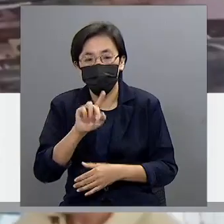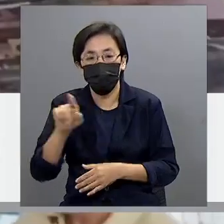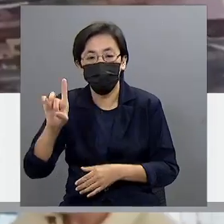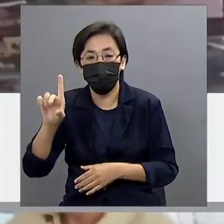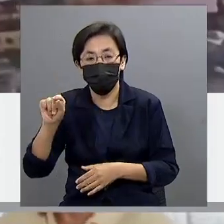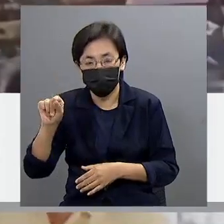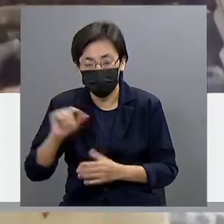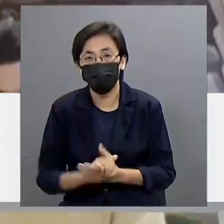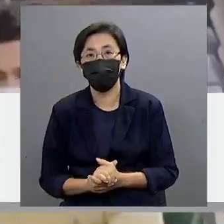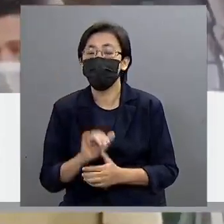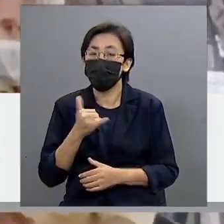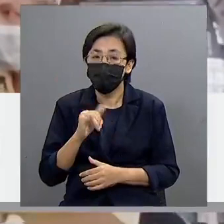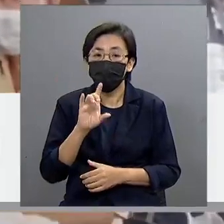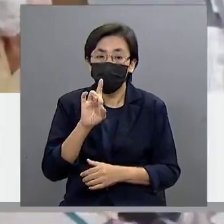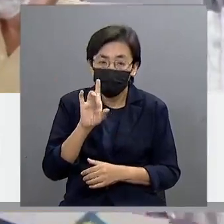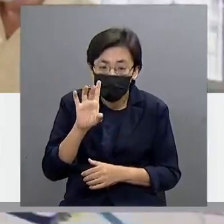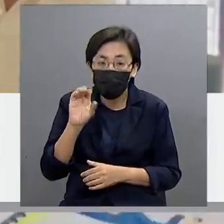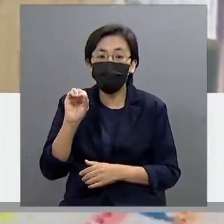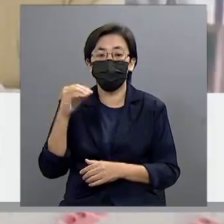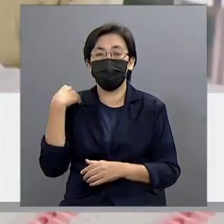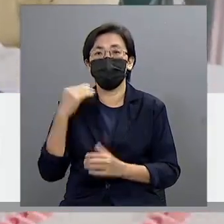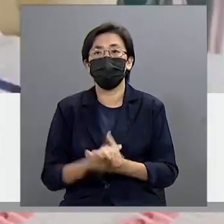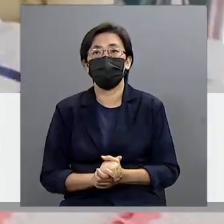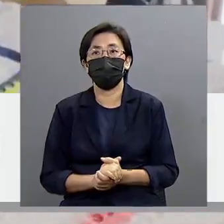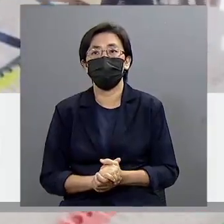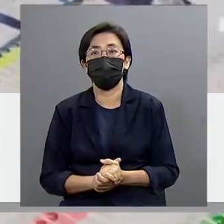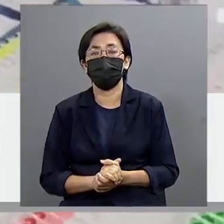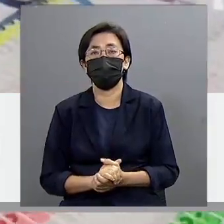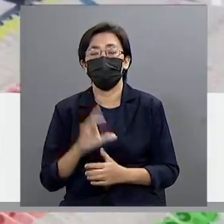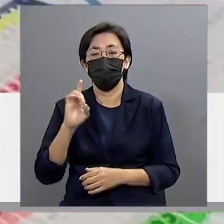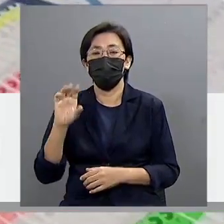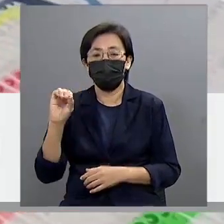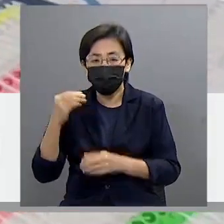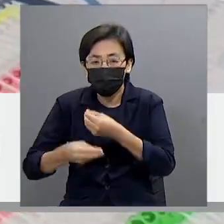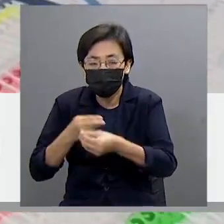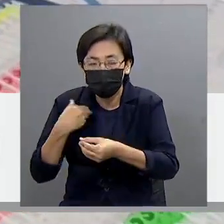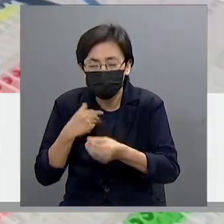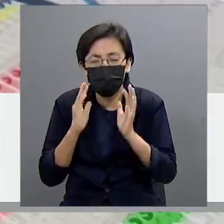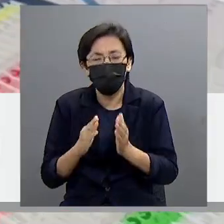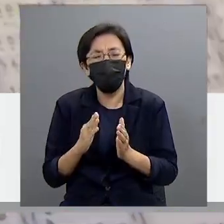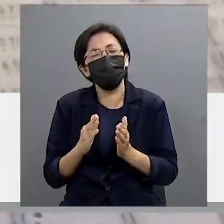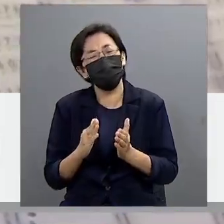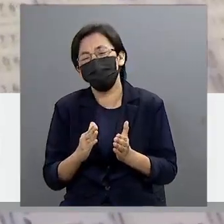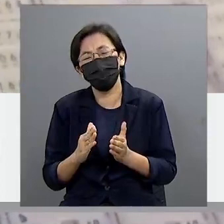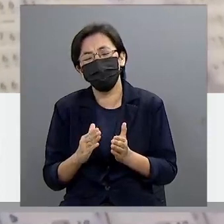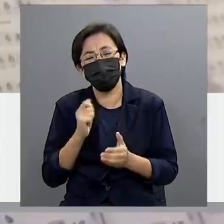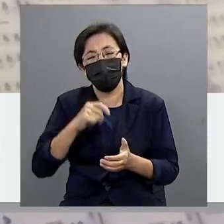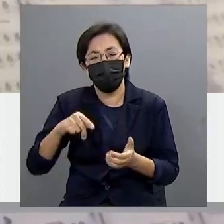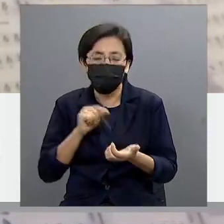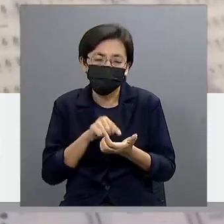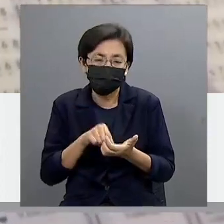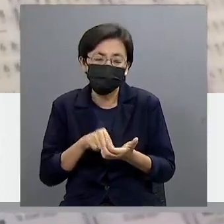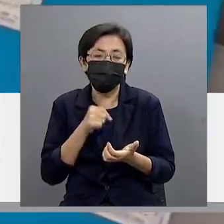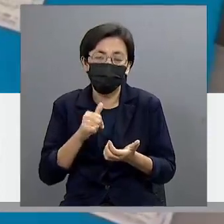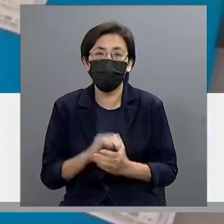เลขเนี่ยสูงถึง150บาทด้วยกันก็บอกว่าชาวบ้านหลายคนหันมาซื้อแอปซื้อสลากผ่านแอปลูกค้าหาย